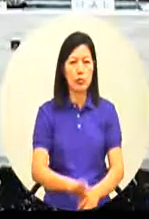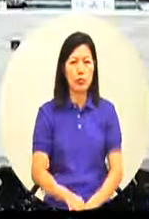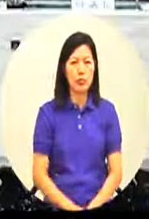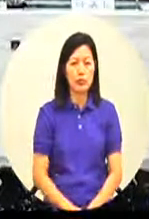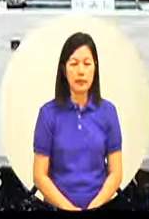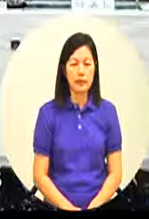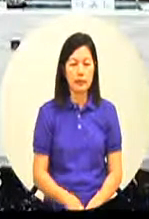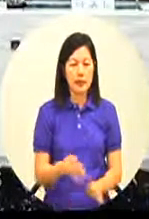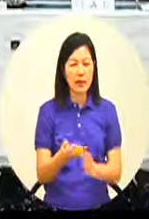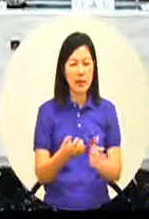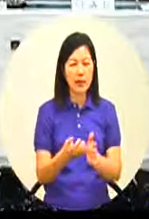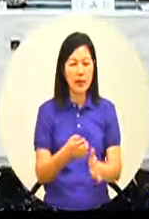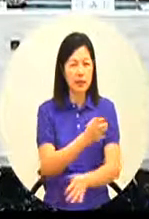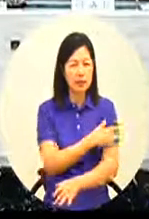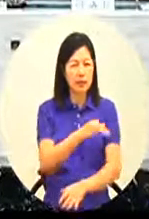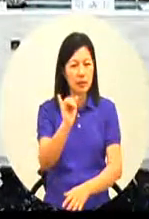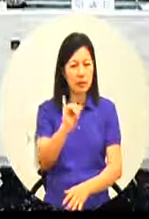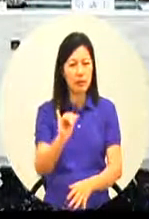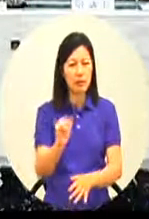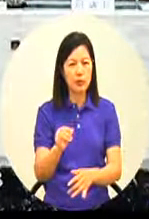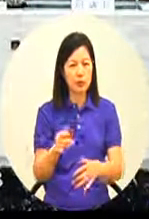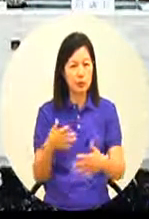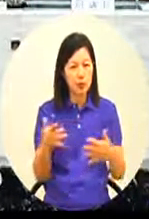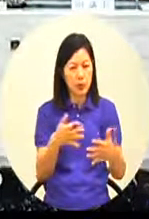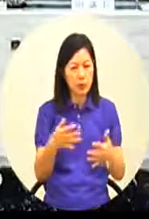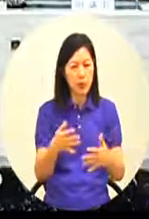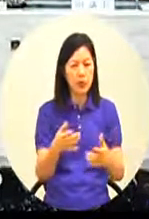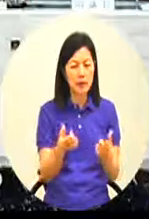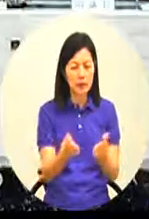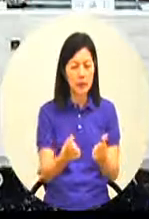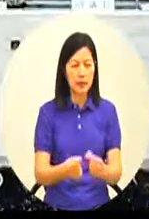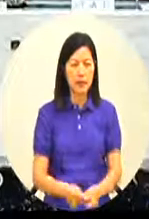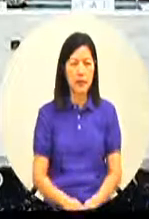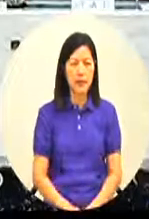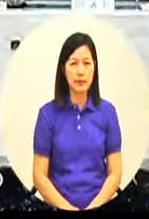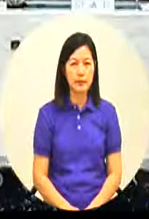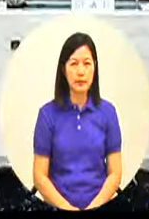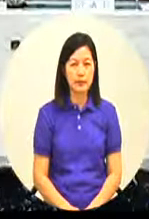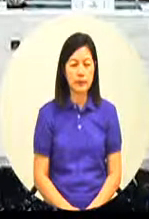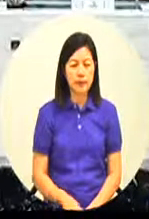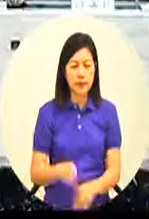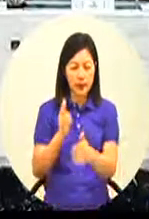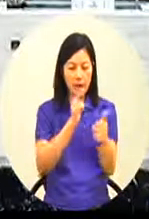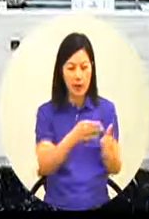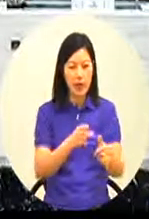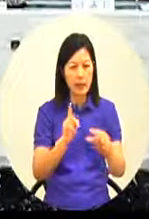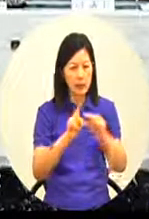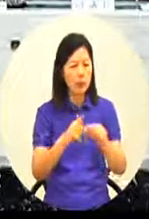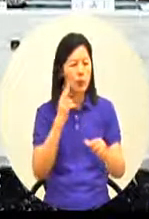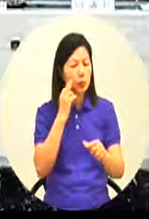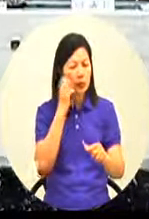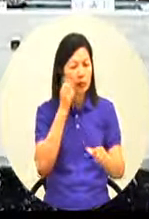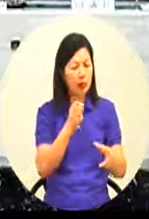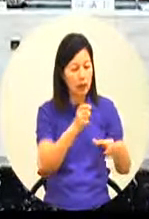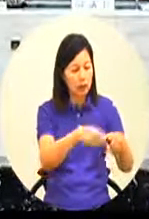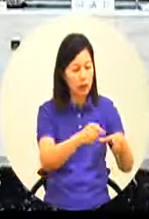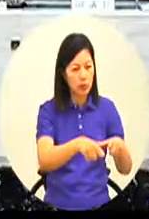像刚刚我们陈信宜议员收到的，能够请中钢来认养道路